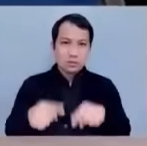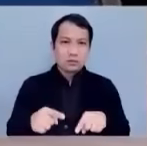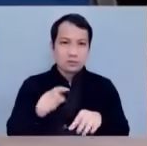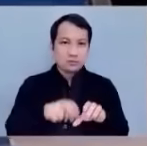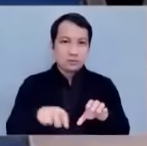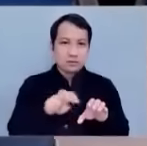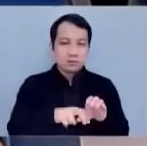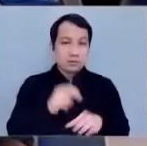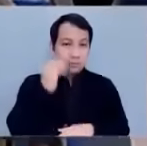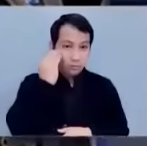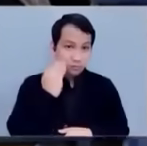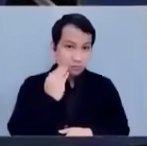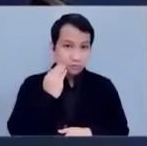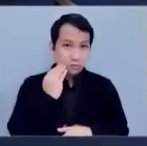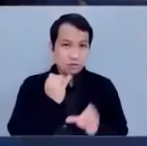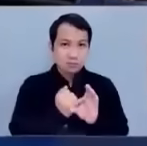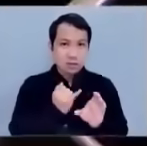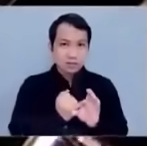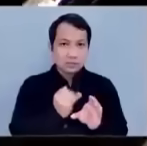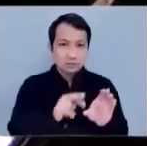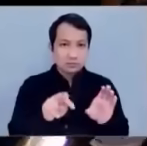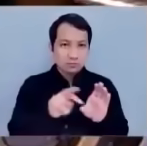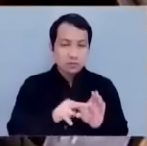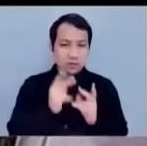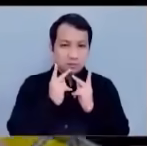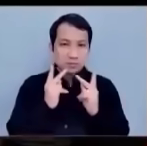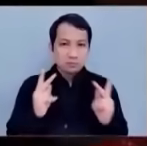kulangin ang mga pampublikong sasakyan.